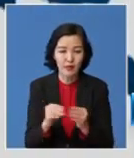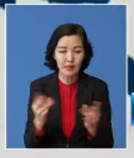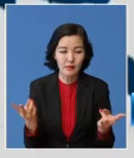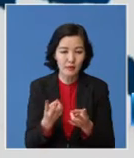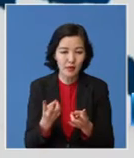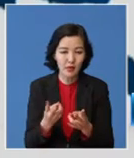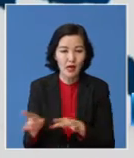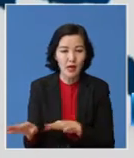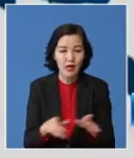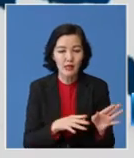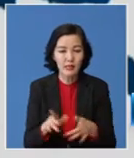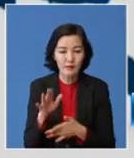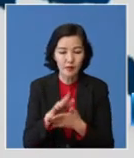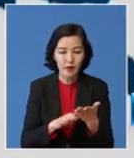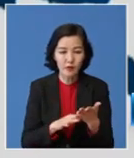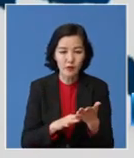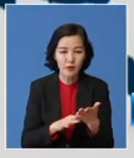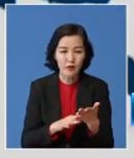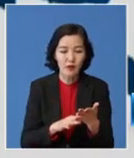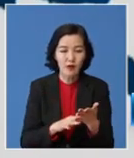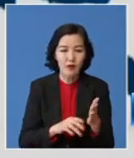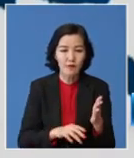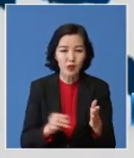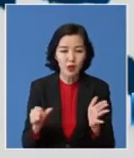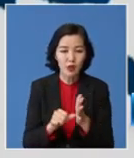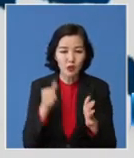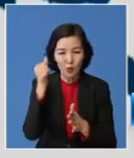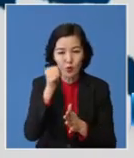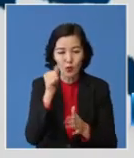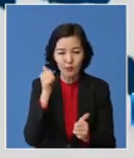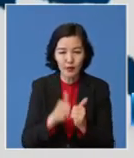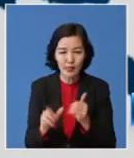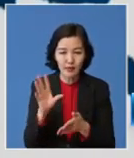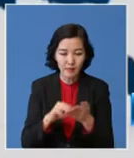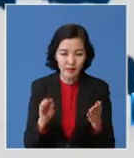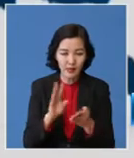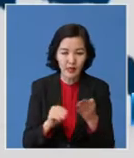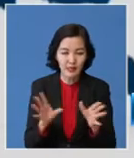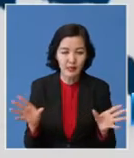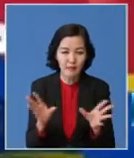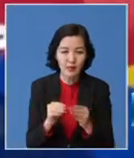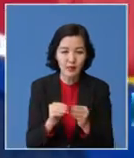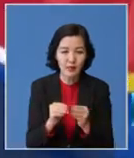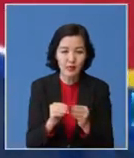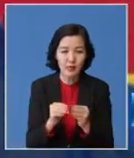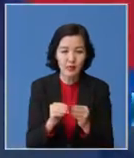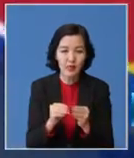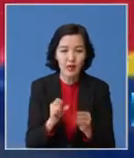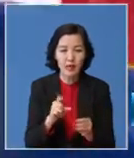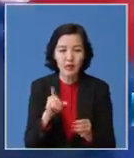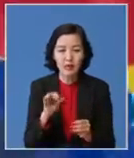Подобные акции в Кишиневе проходят в конце марта 6-й год подряд и приурочены годовщине объединения Бессарабии с